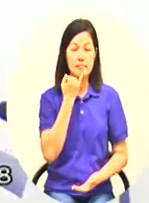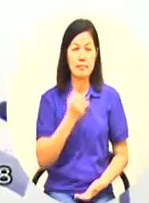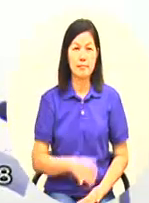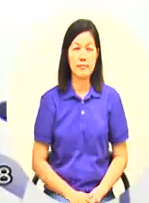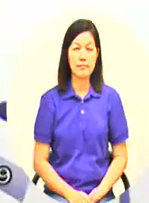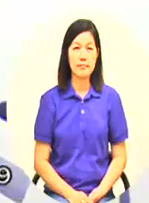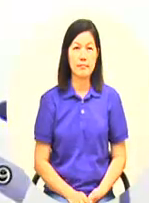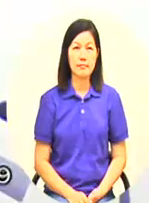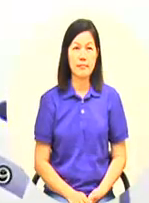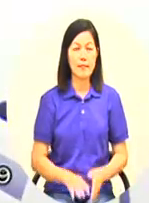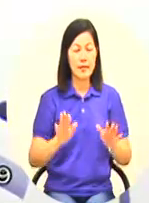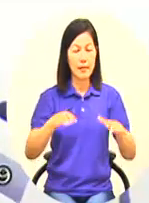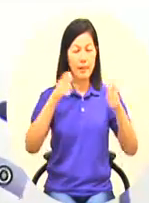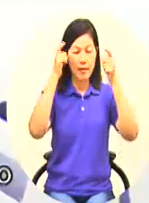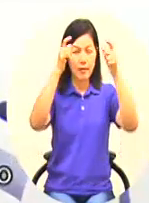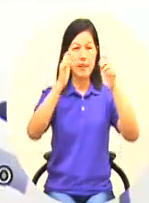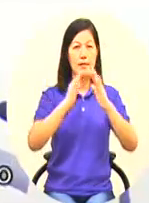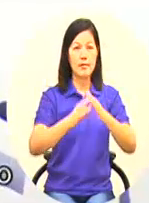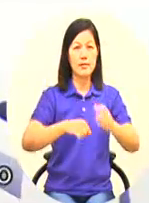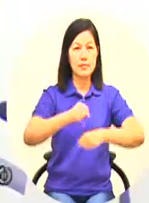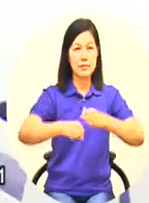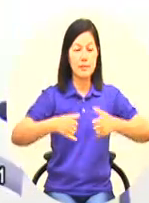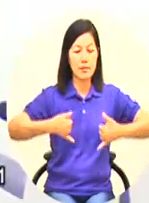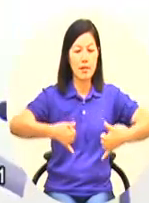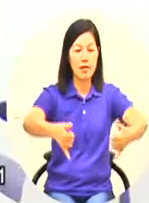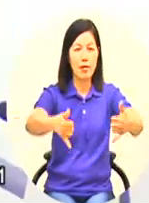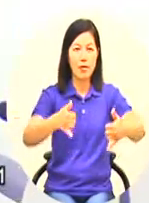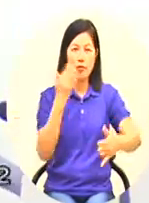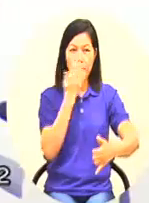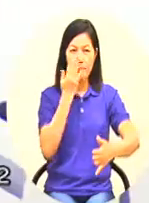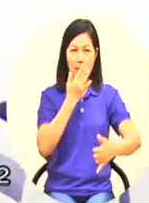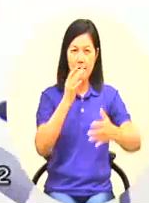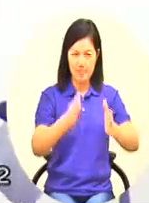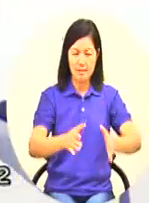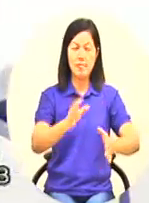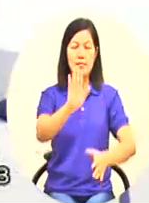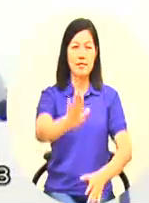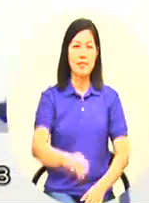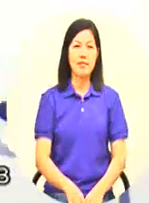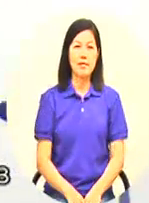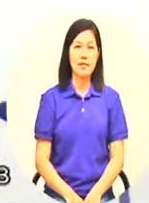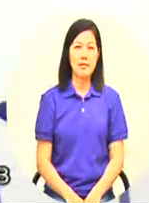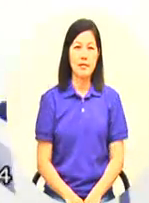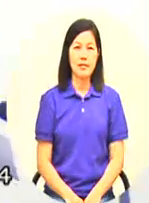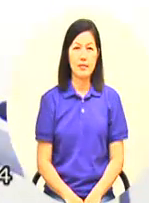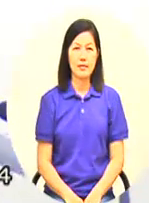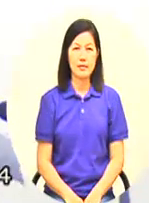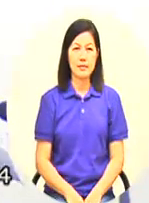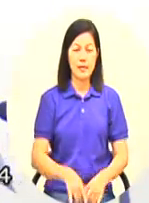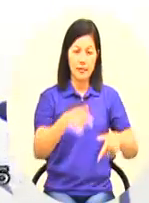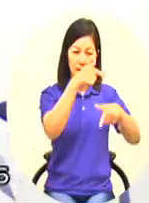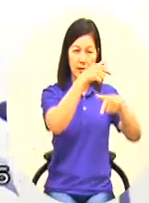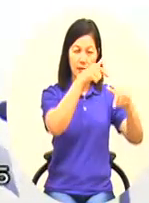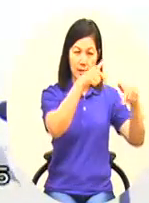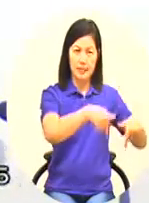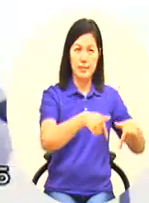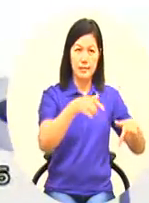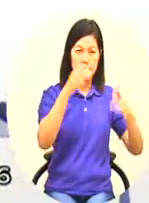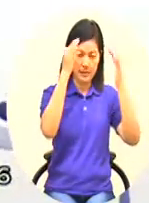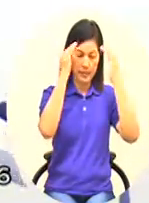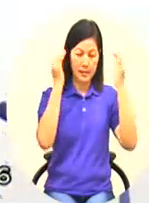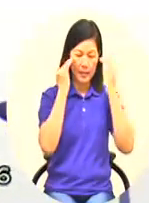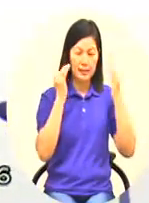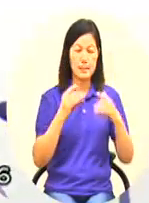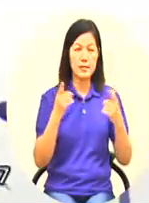在我们高雄市的自行车道也做得非常的漂亮。那往我们西南子的话，有园中港，然后